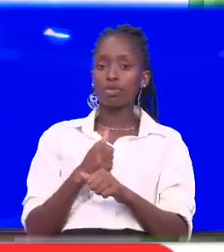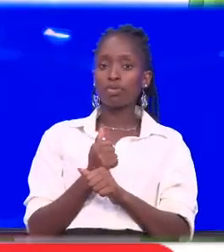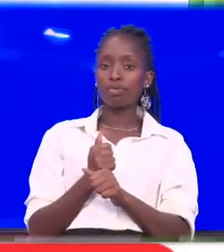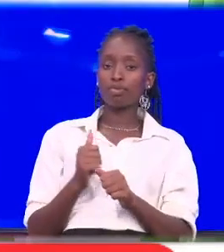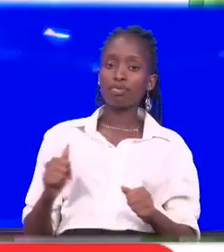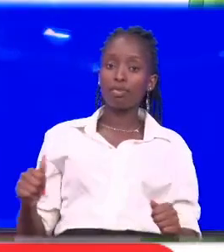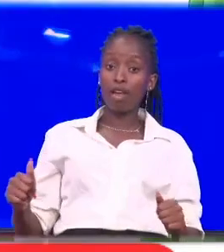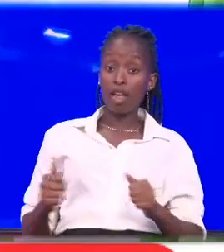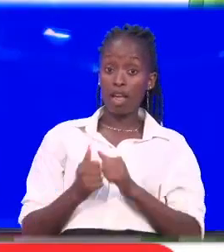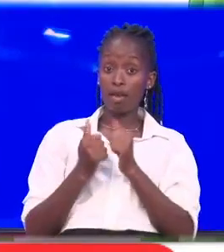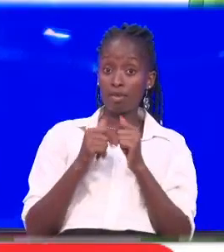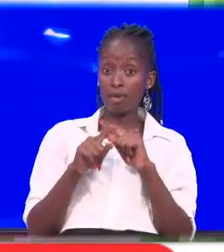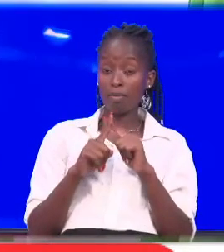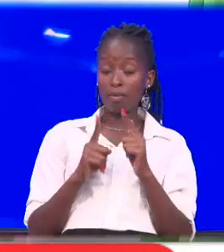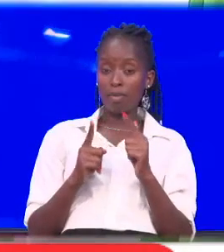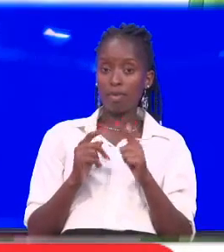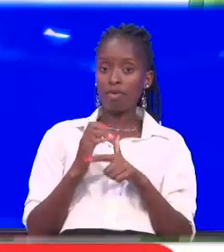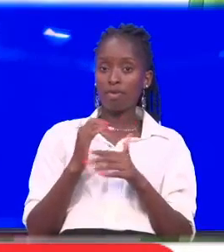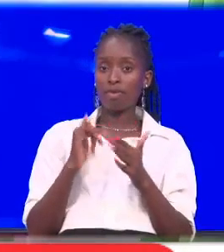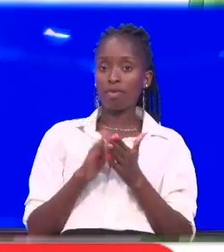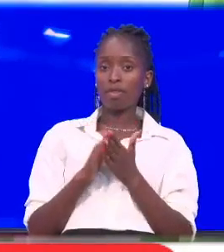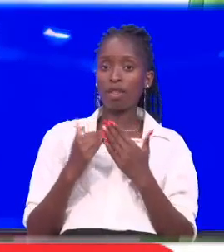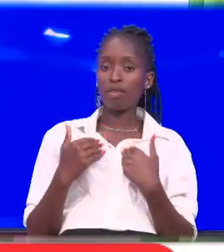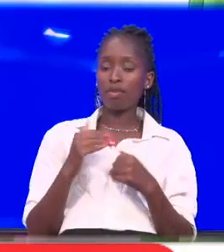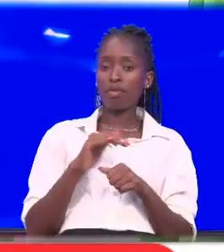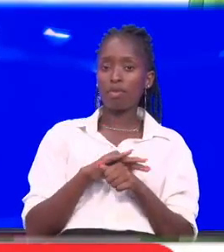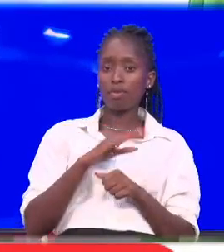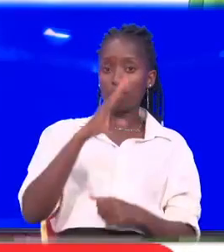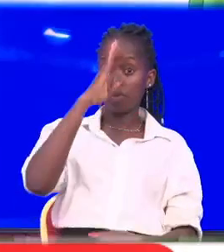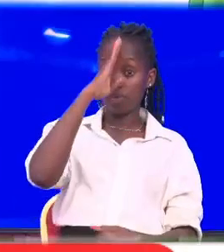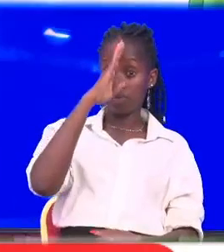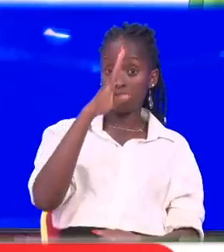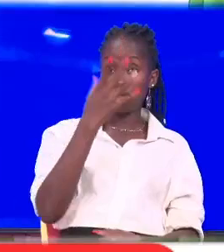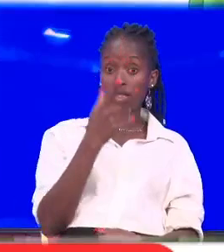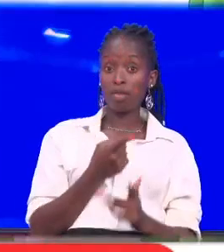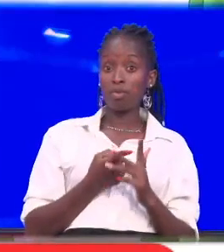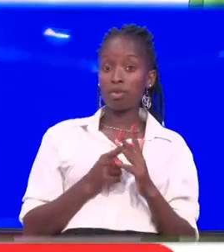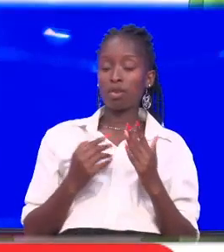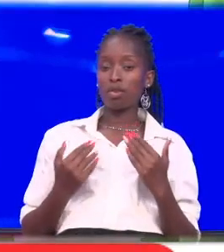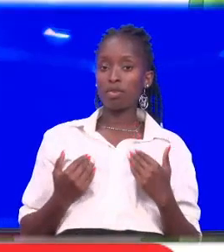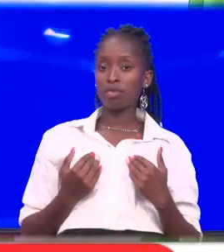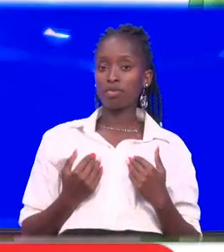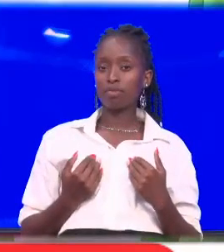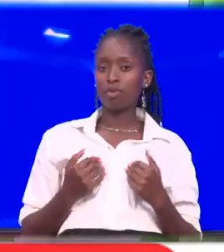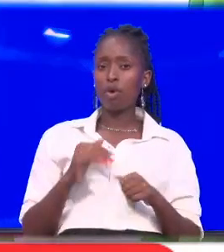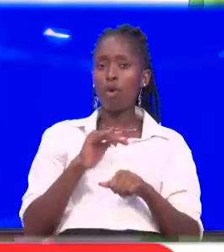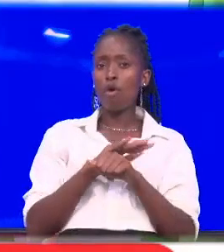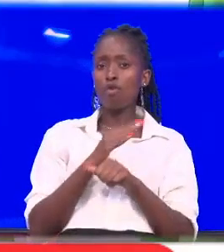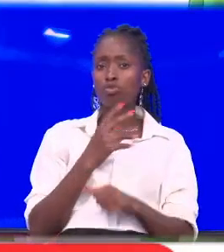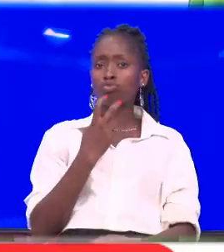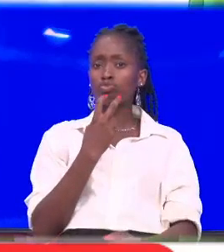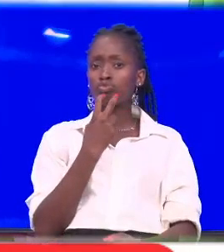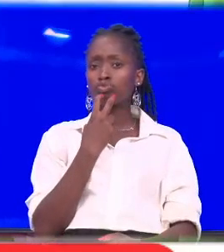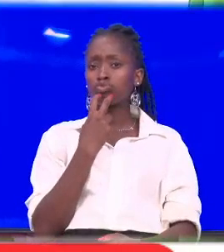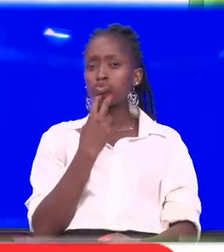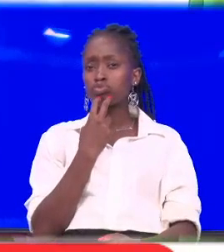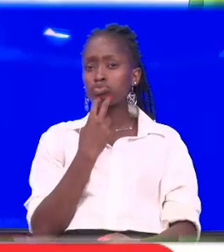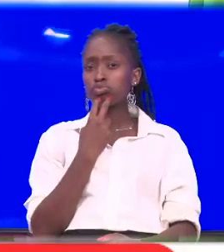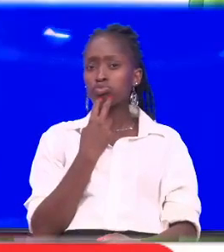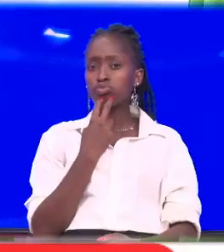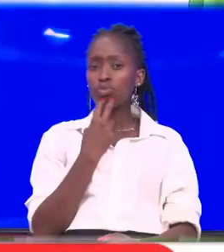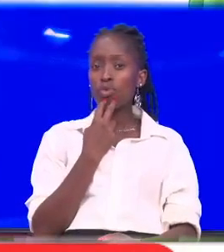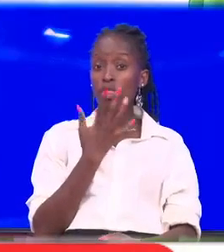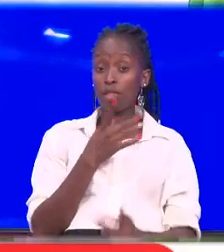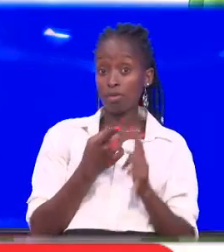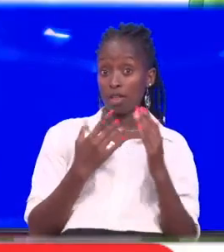hayo, siku ya Jumanne wakaanza mgomo. Watu wa Busia ambao